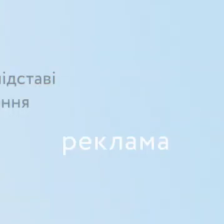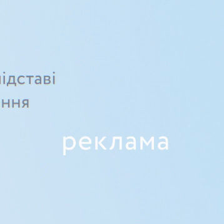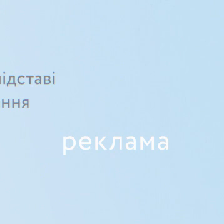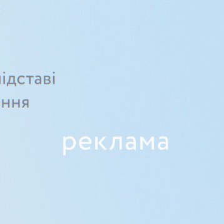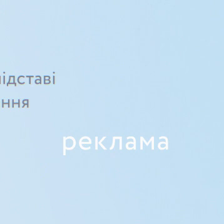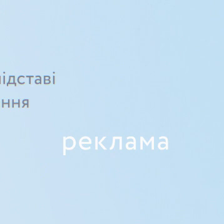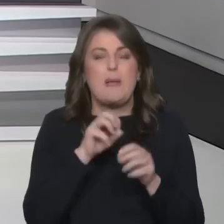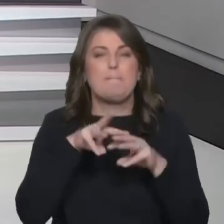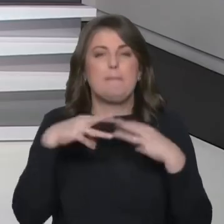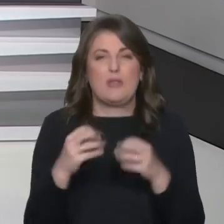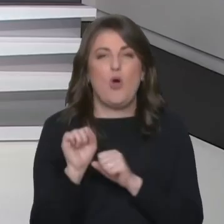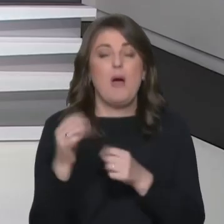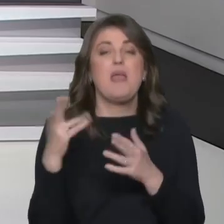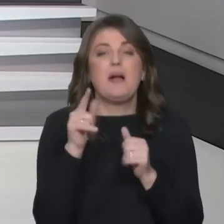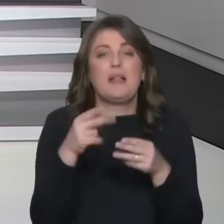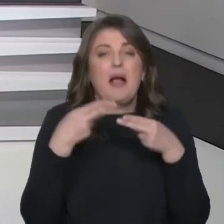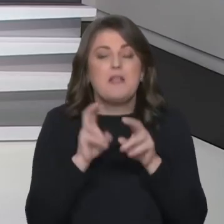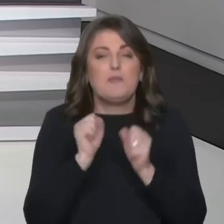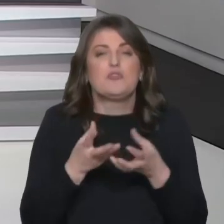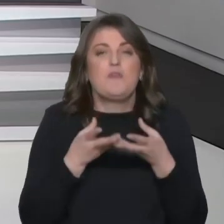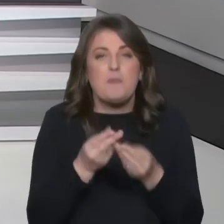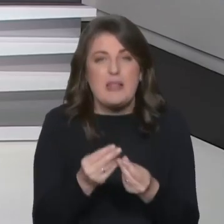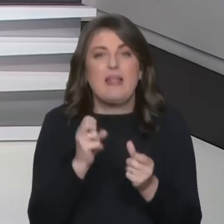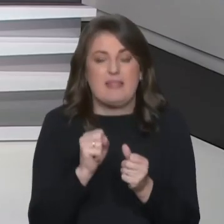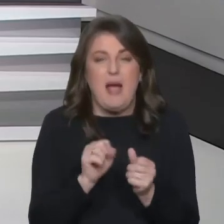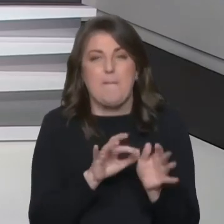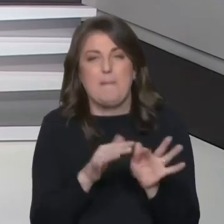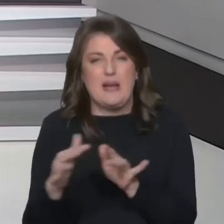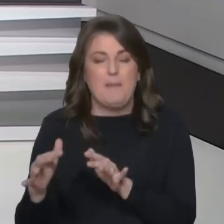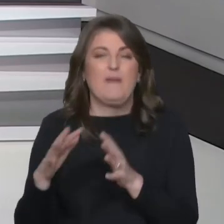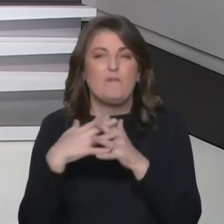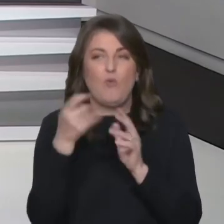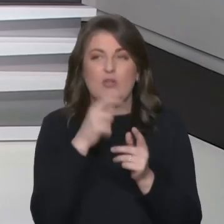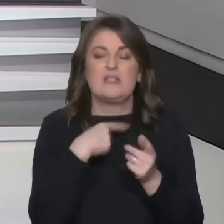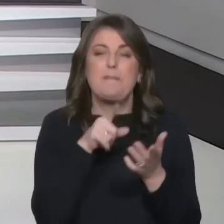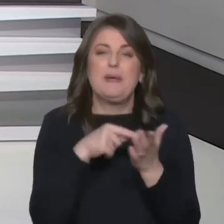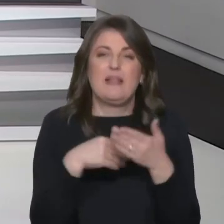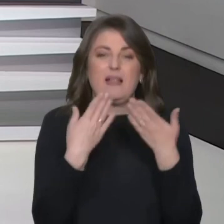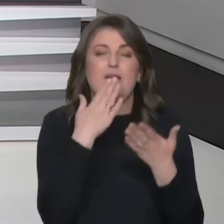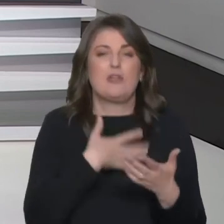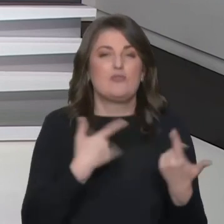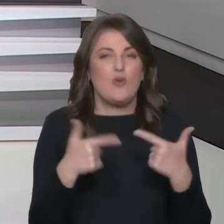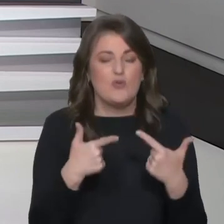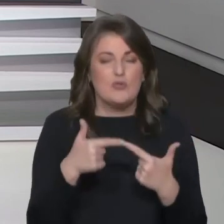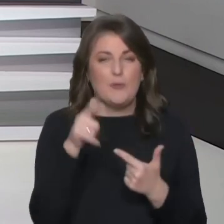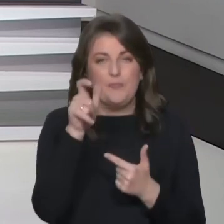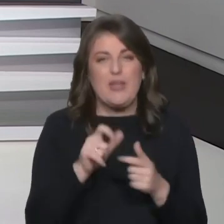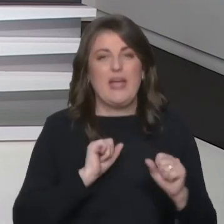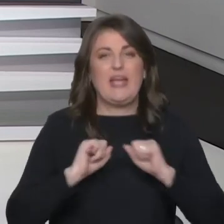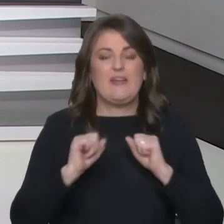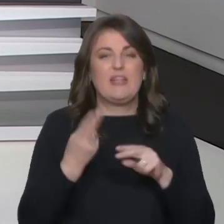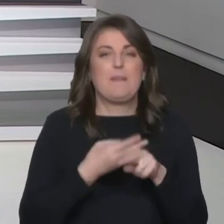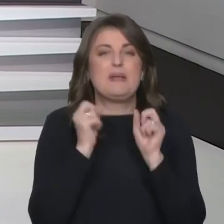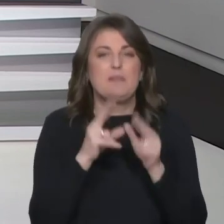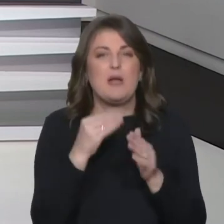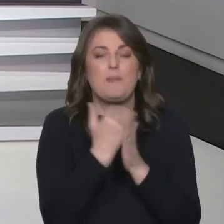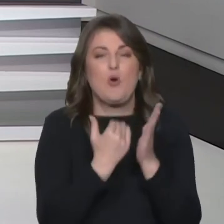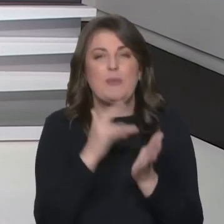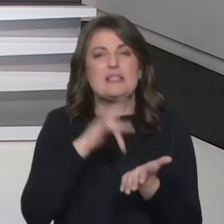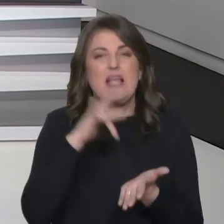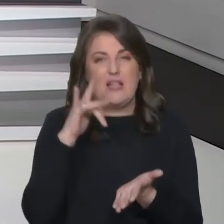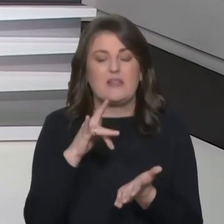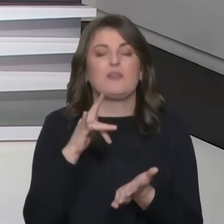незалежність. Як така техніка може вплинути на перебіг війни? Я це питання одразу переадресовую нашому гостю. Павло Лакійчук, керівник безпекових програм